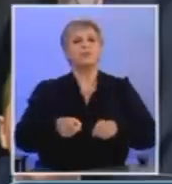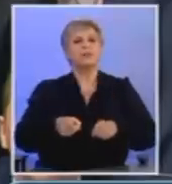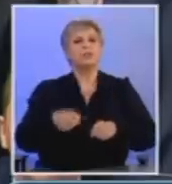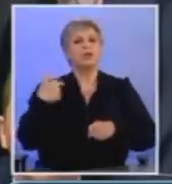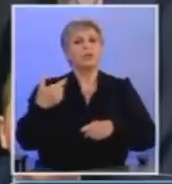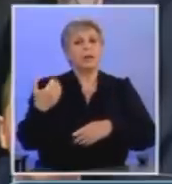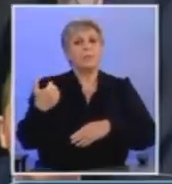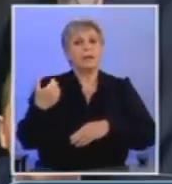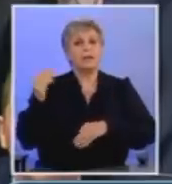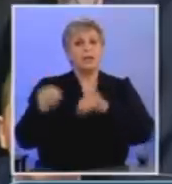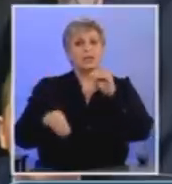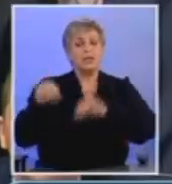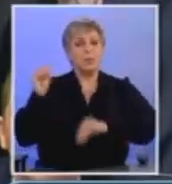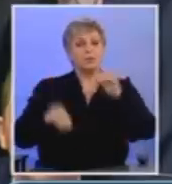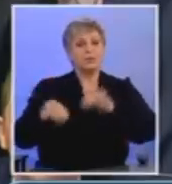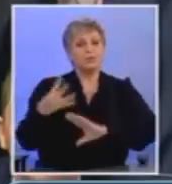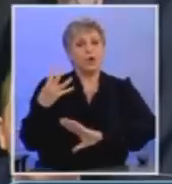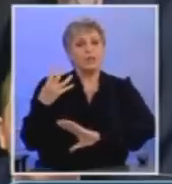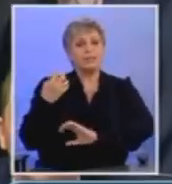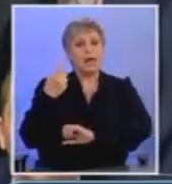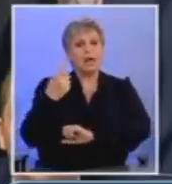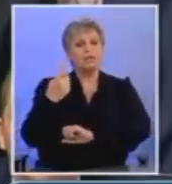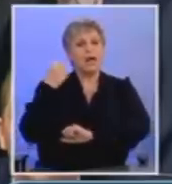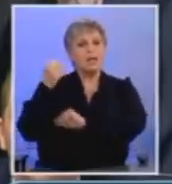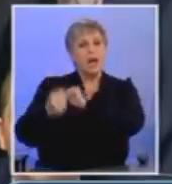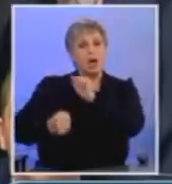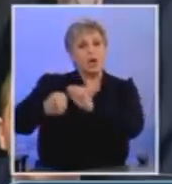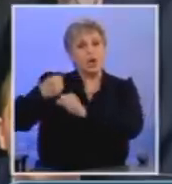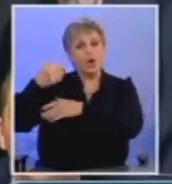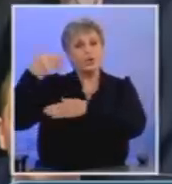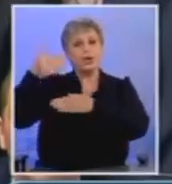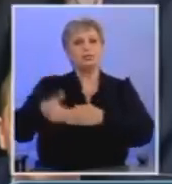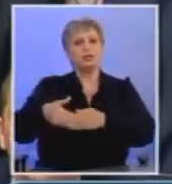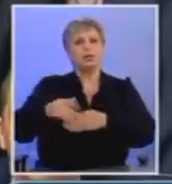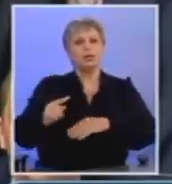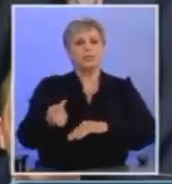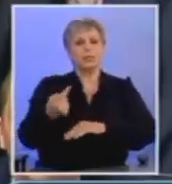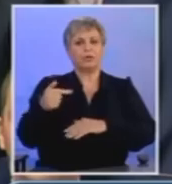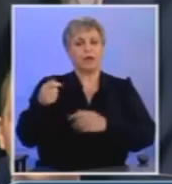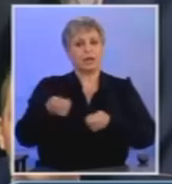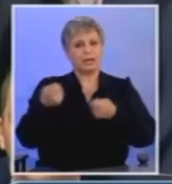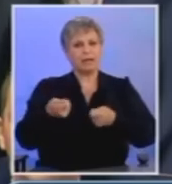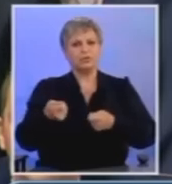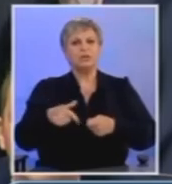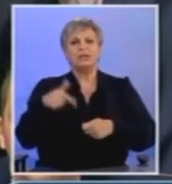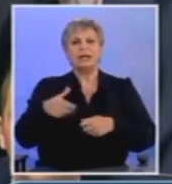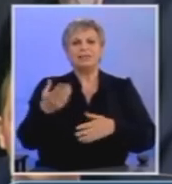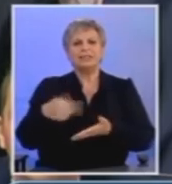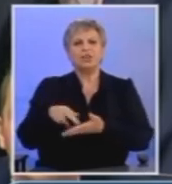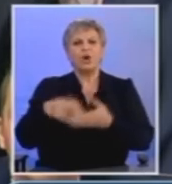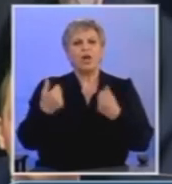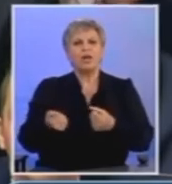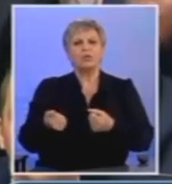δημοψήφισμα, το πρώτο μετά από 41 χρόνια, τι ρόλο αναλαμβάνουν? Είναι η παιδαγωγή του λαού?